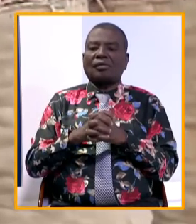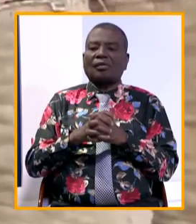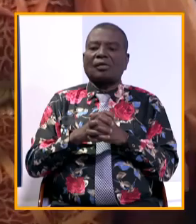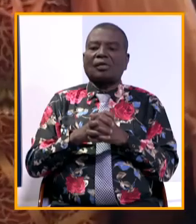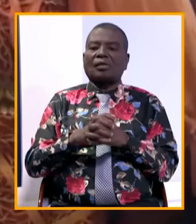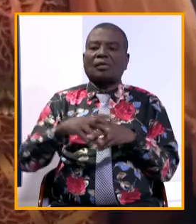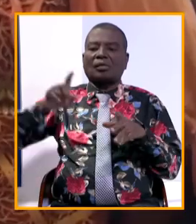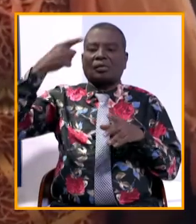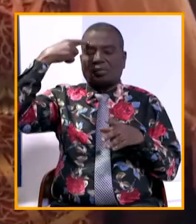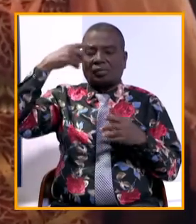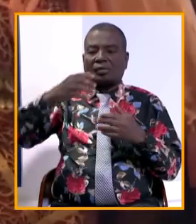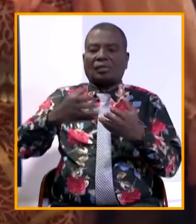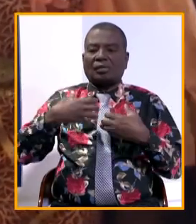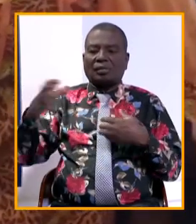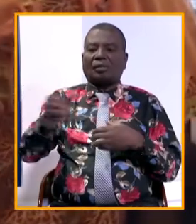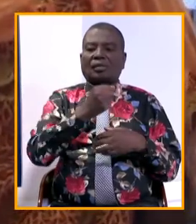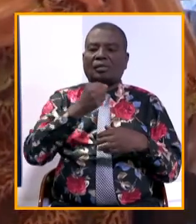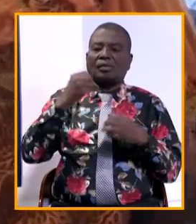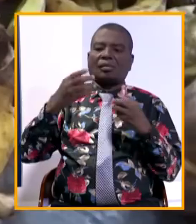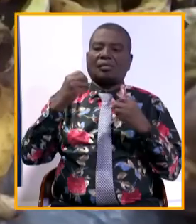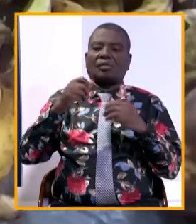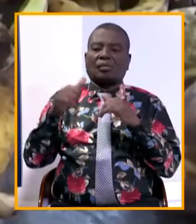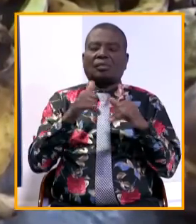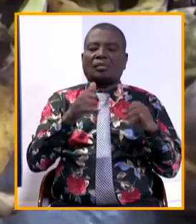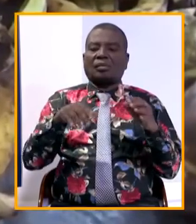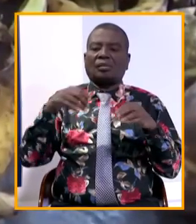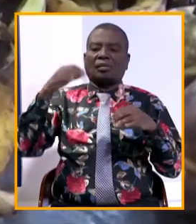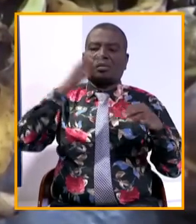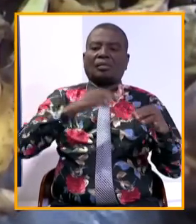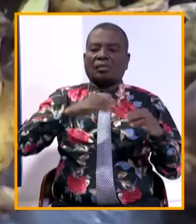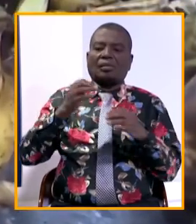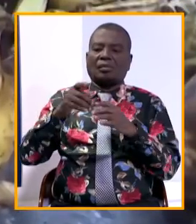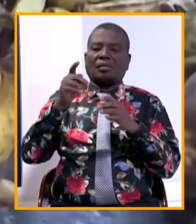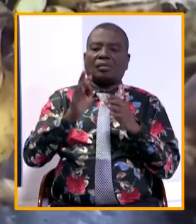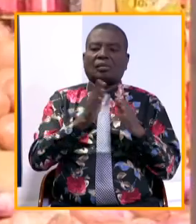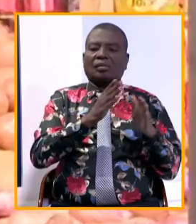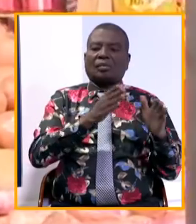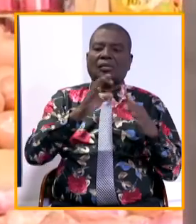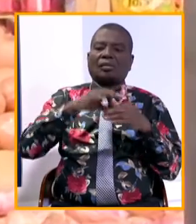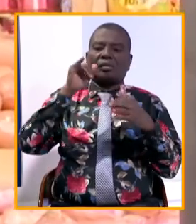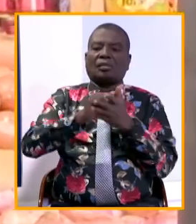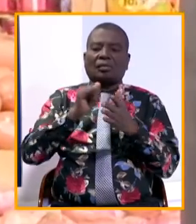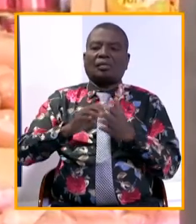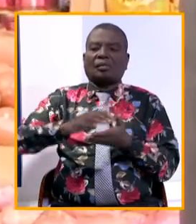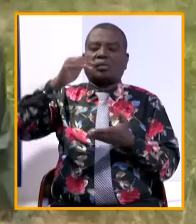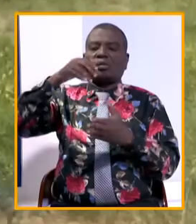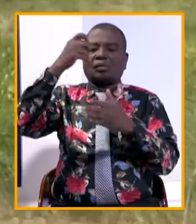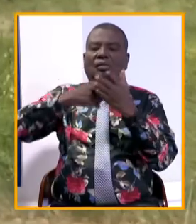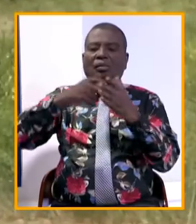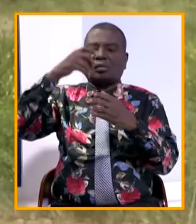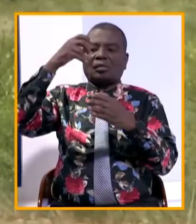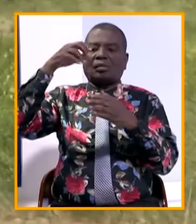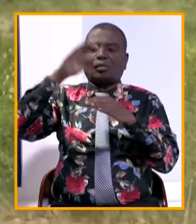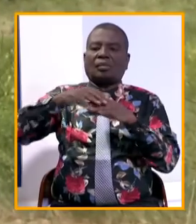d'activité, le gouvernement vient de prendre plusieurs mesures en faveur du règlement définitif de cette hausse des prix sur les